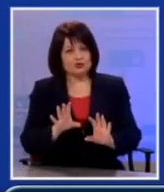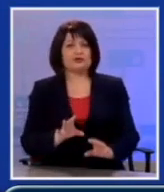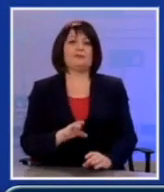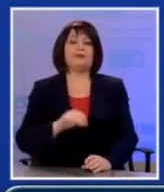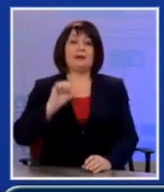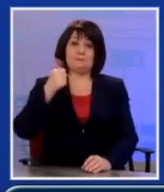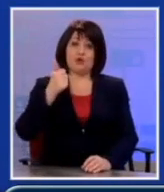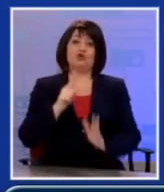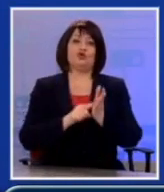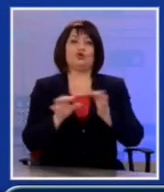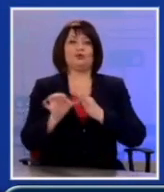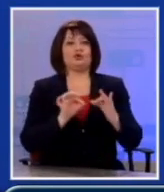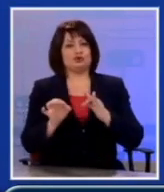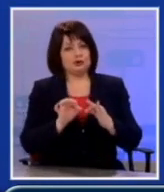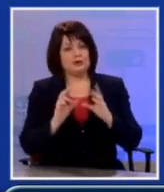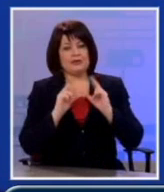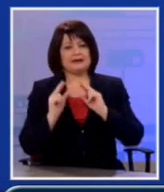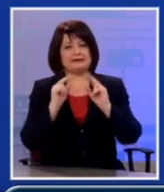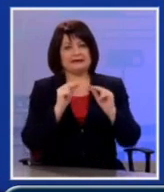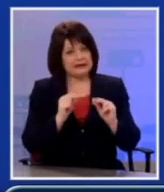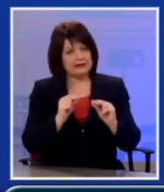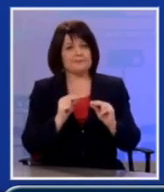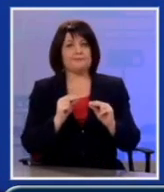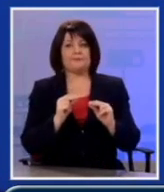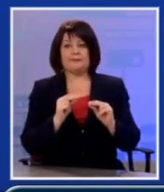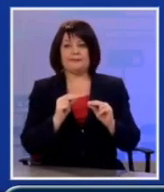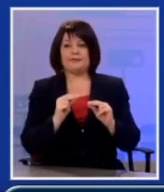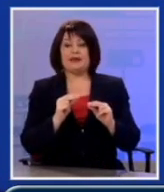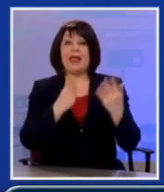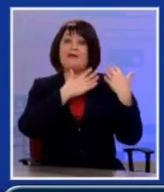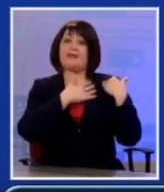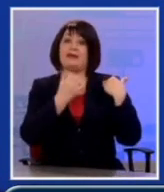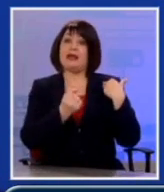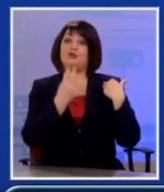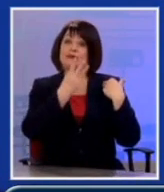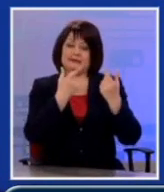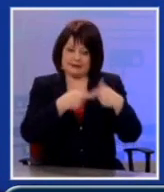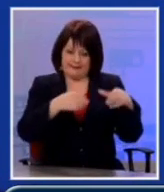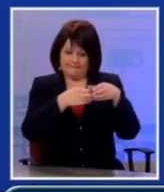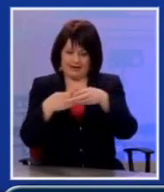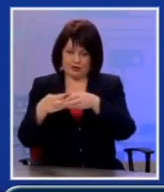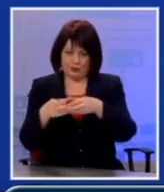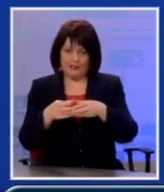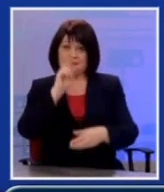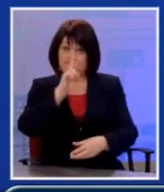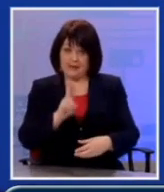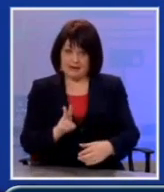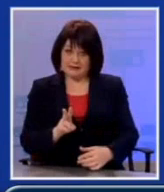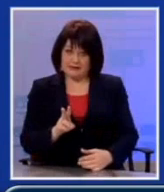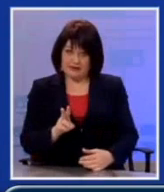πρώτο νομοσχέδιο θα συζητηθεί, θα εισαχθεί στις συναρμόδιες επιτροπές την